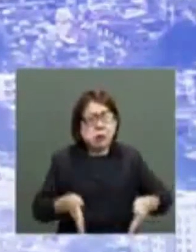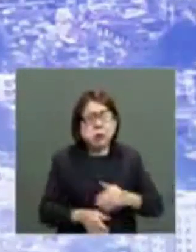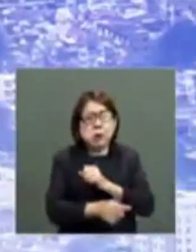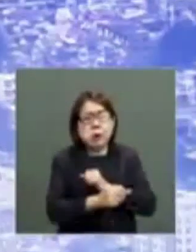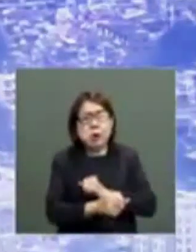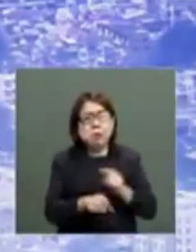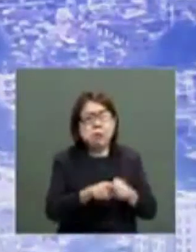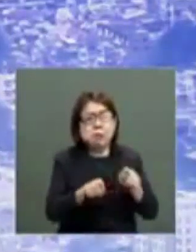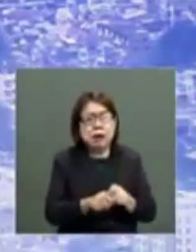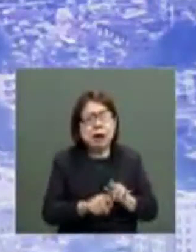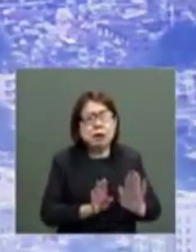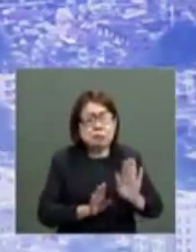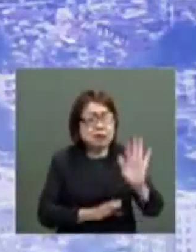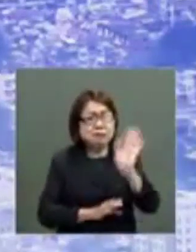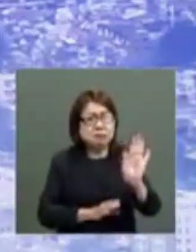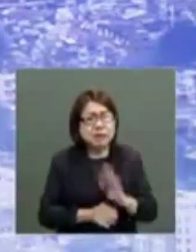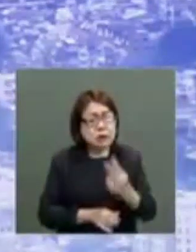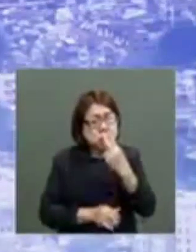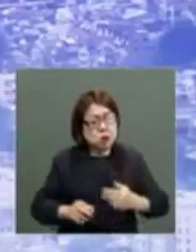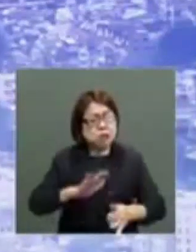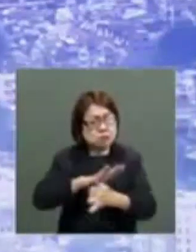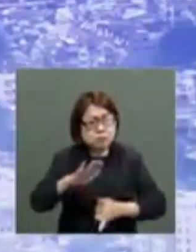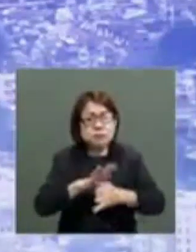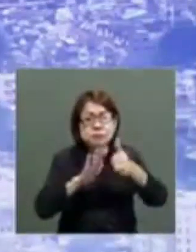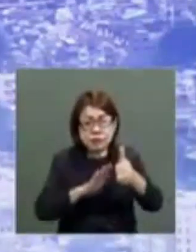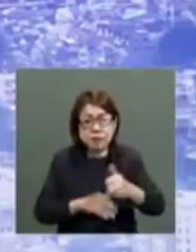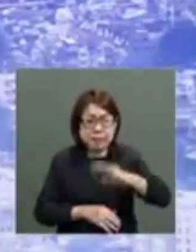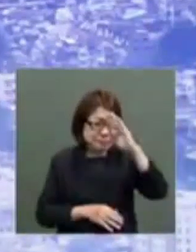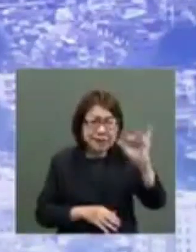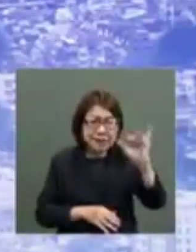นผู้ป่วยเลย น้อย ลดลงไปเลยน้อยนะครับไปฟังคุณหมอตอบครับ